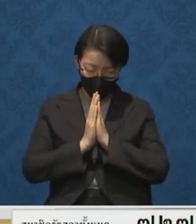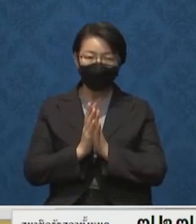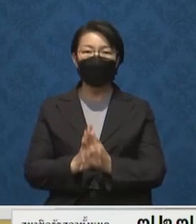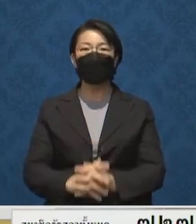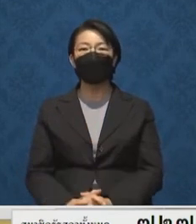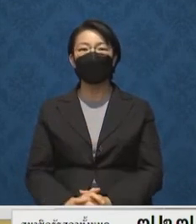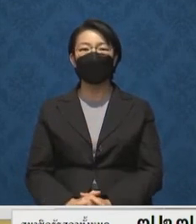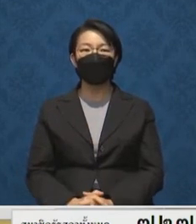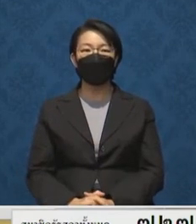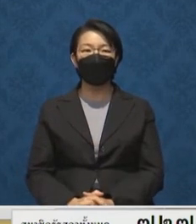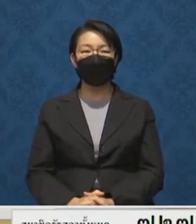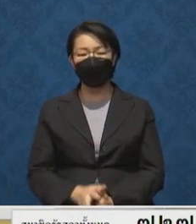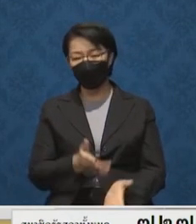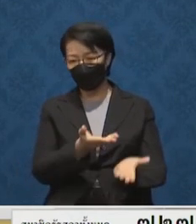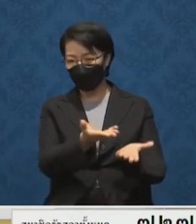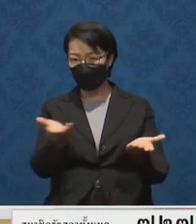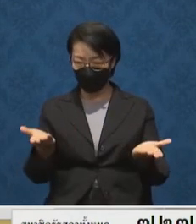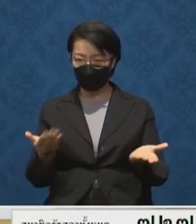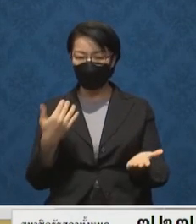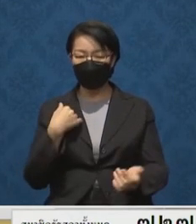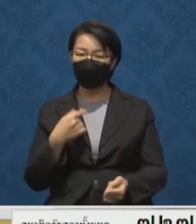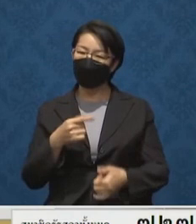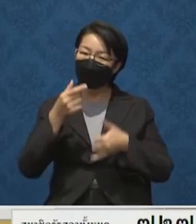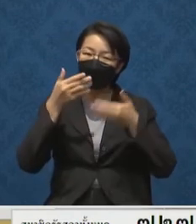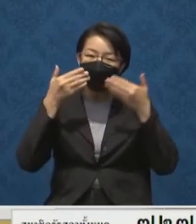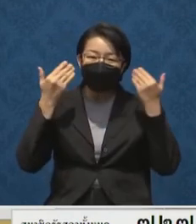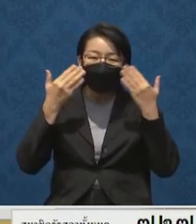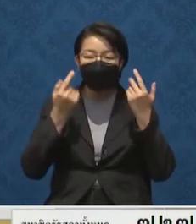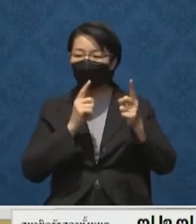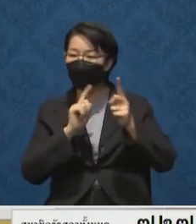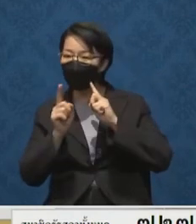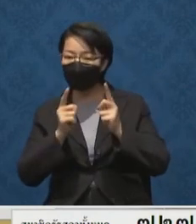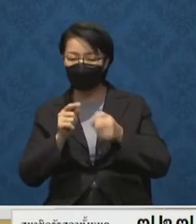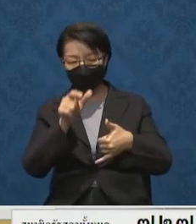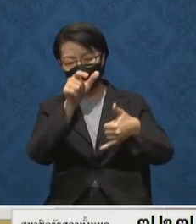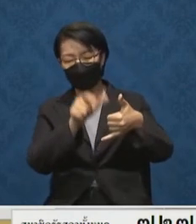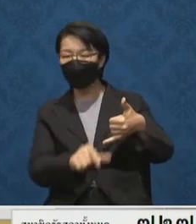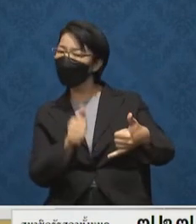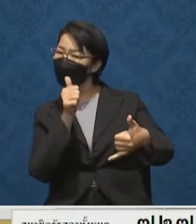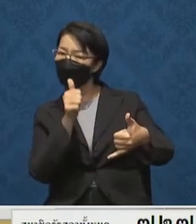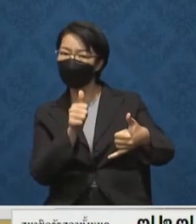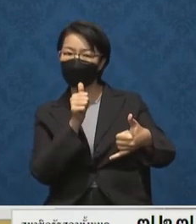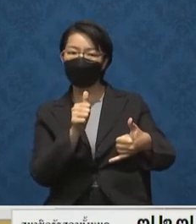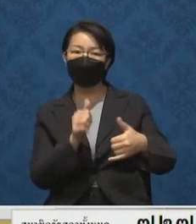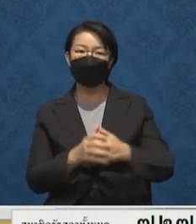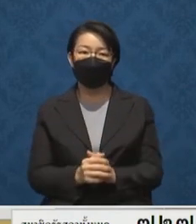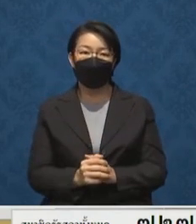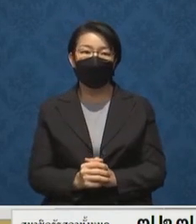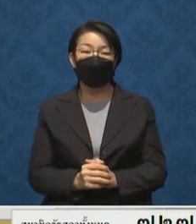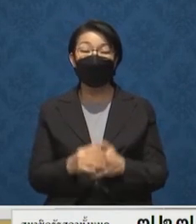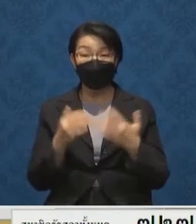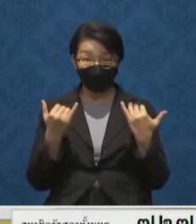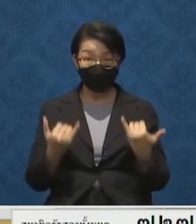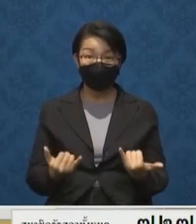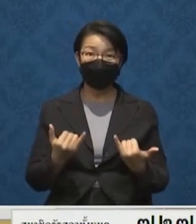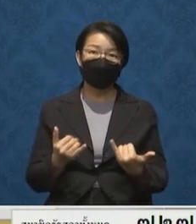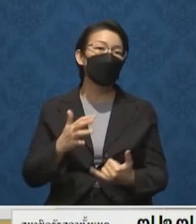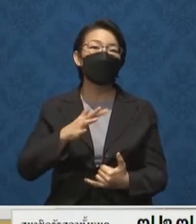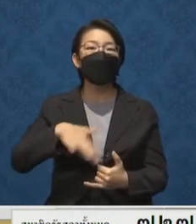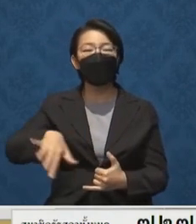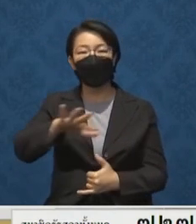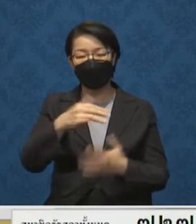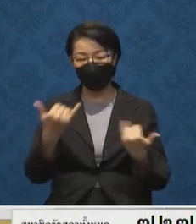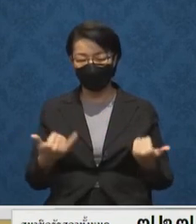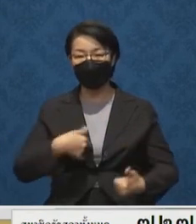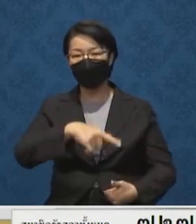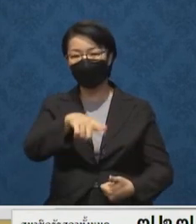หลายท่านเป็นผู้ที่มีอัธยาสัยมยตริน่าประจับใจอย่างยิ่งครับเพราฉนั้นวันนี้เรากยมคามสมพันธ